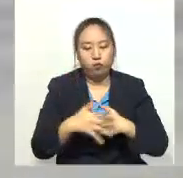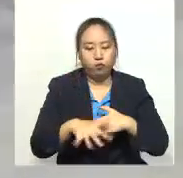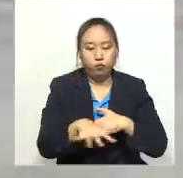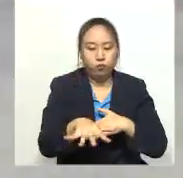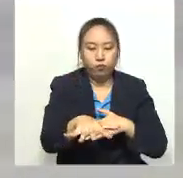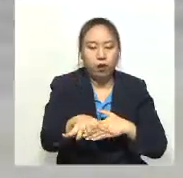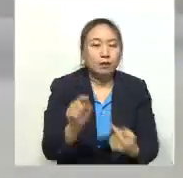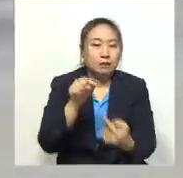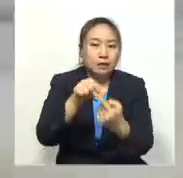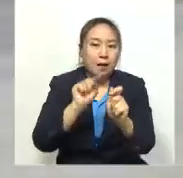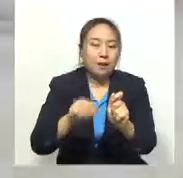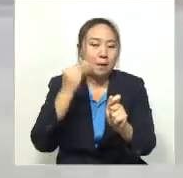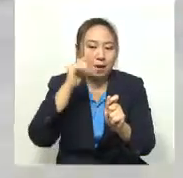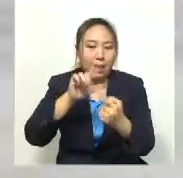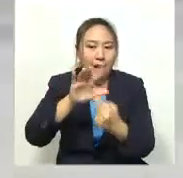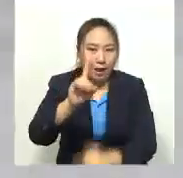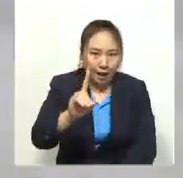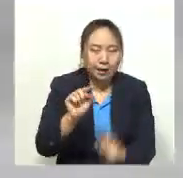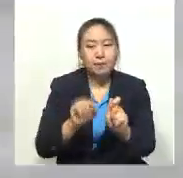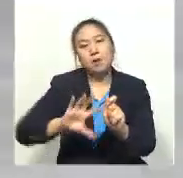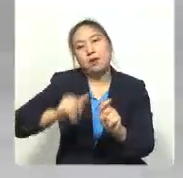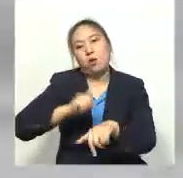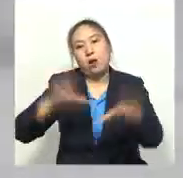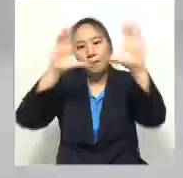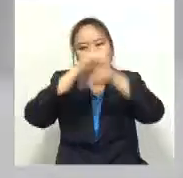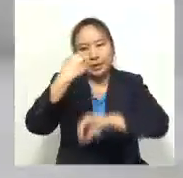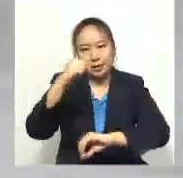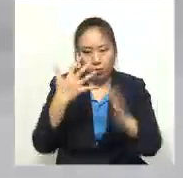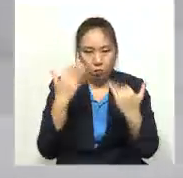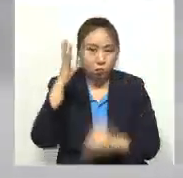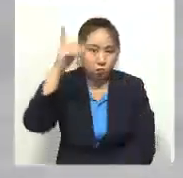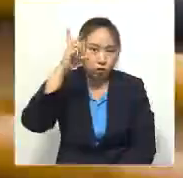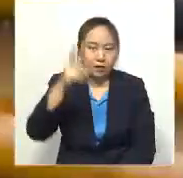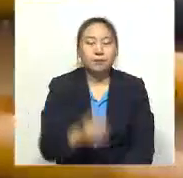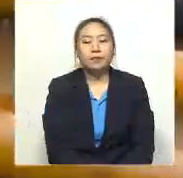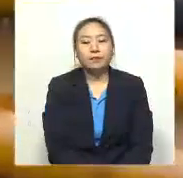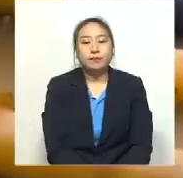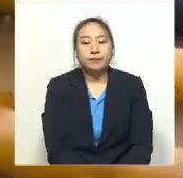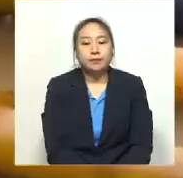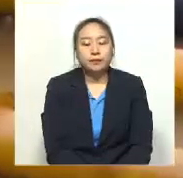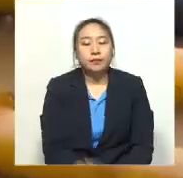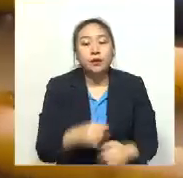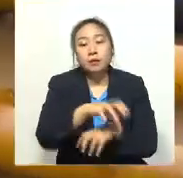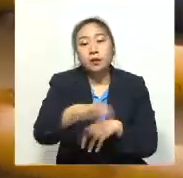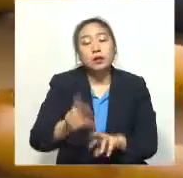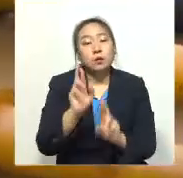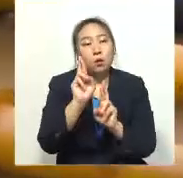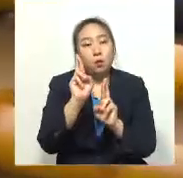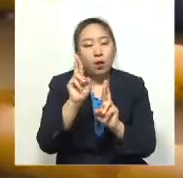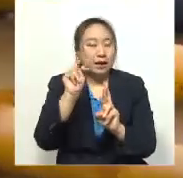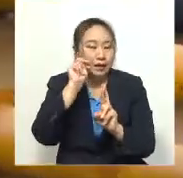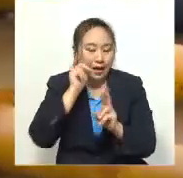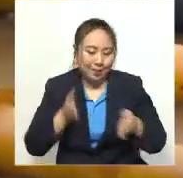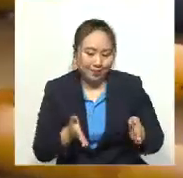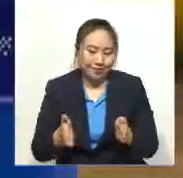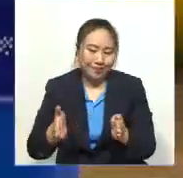าจะไหลเข้าสู่อำเภอบ้านลาดและอำเภอเมืองในเวลา22นาฬิกาของวันพรุ่งนี้ส่วนพื้นที่ที่ต้องเฝ้าระวังสถานการณ์น้ำล้นต